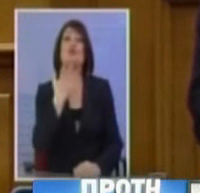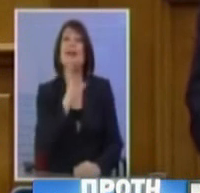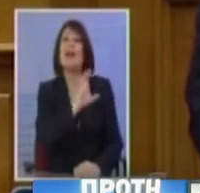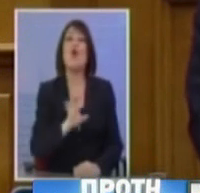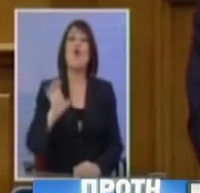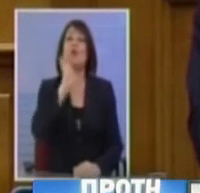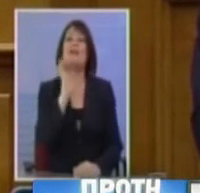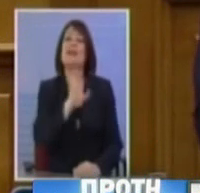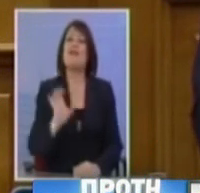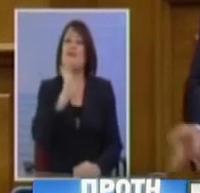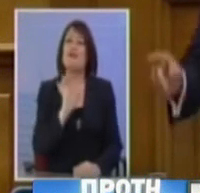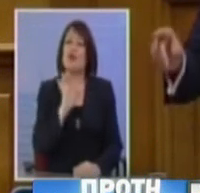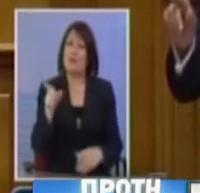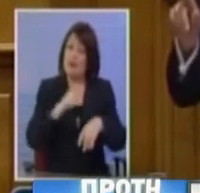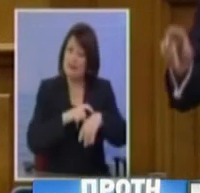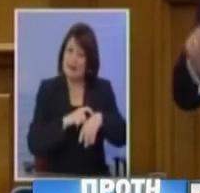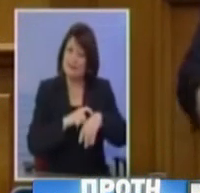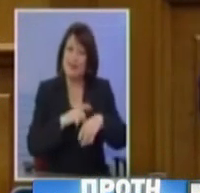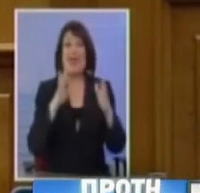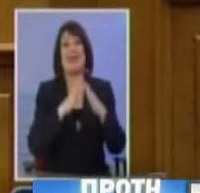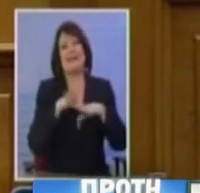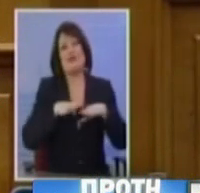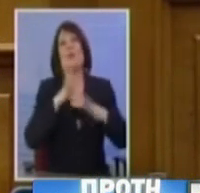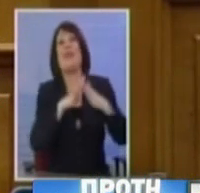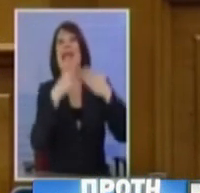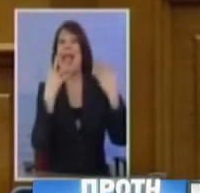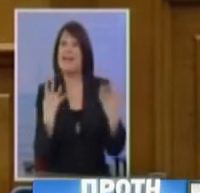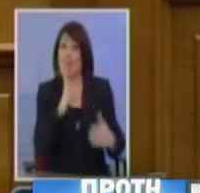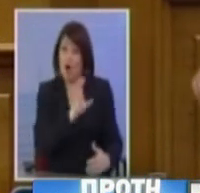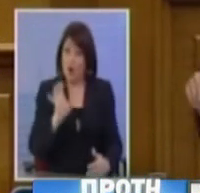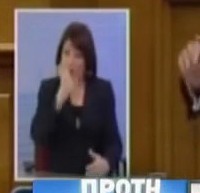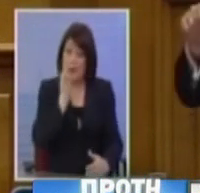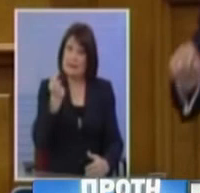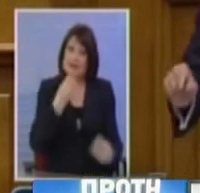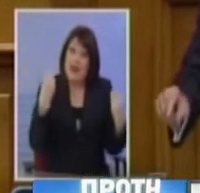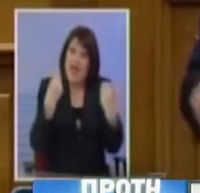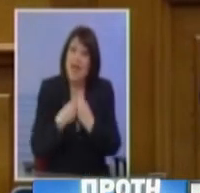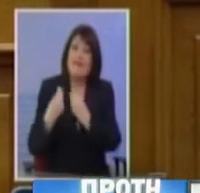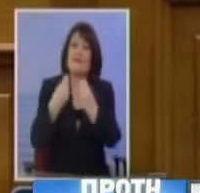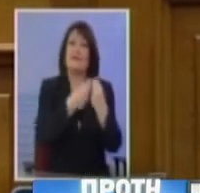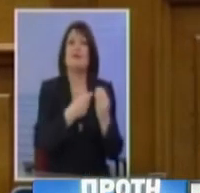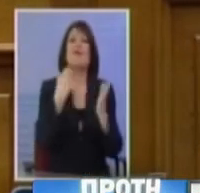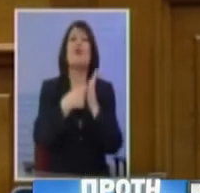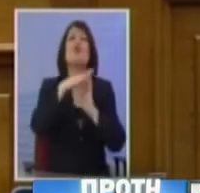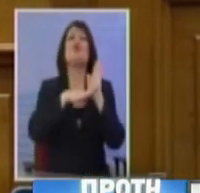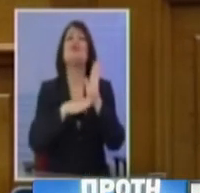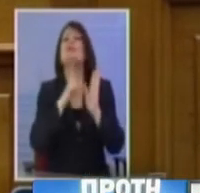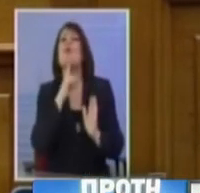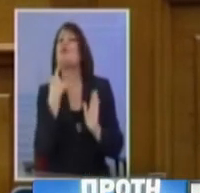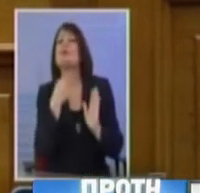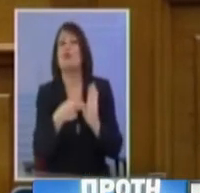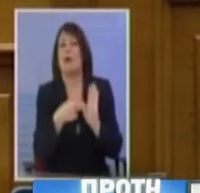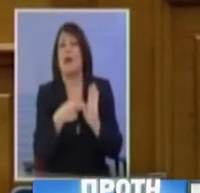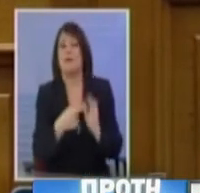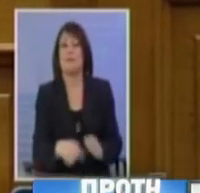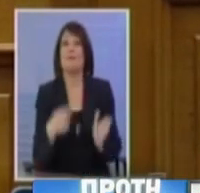Ευρώπης, ήδη, με συγχωρείτε, 19 χώρες της Ευρώπης εφαρμόζουν ήδη τέτοιο φορολογικό σύστημα, στο οποίο ο